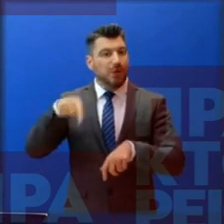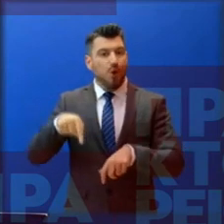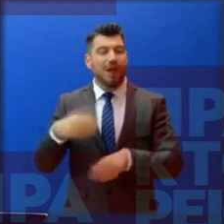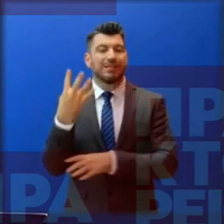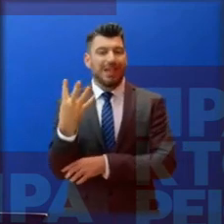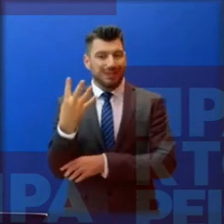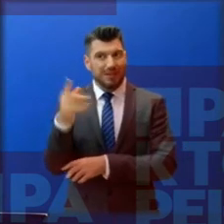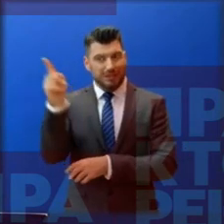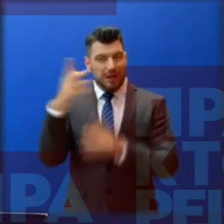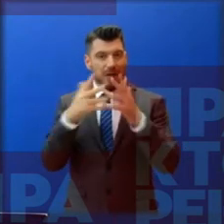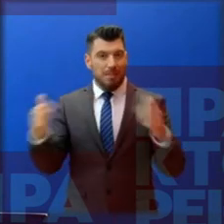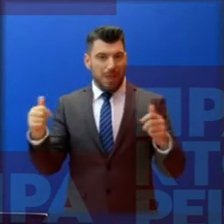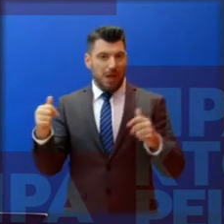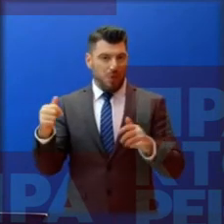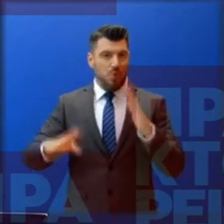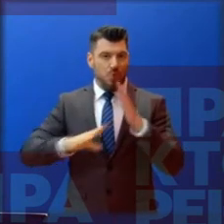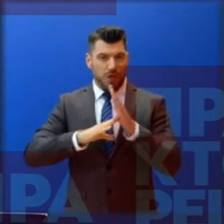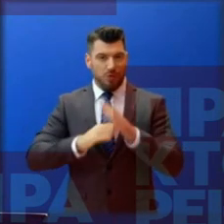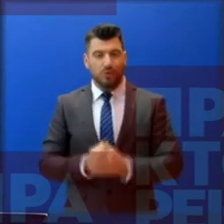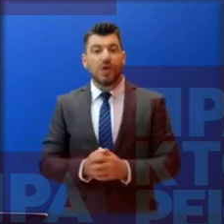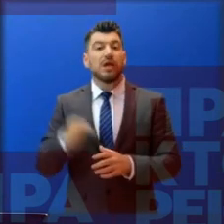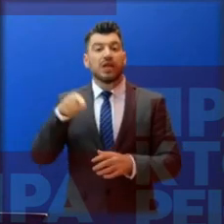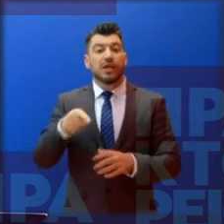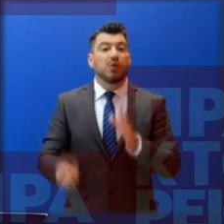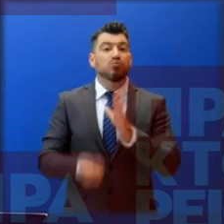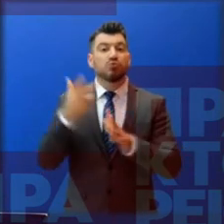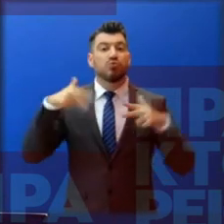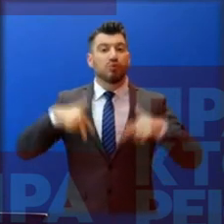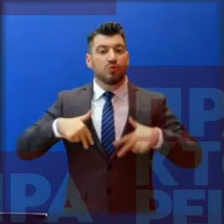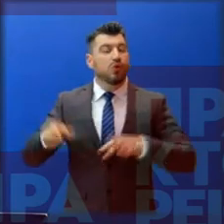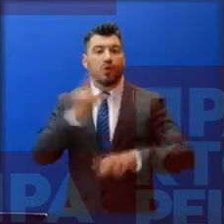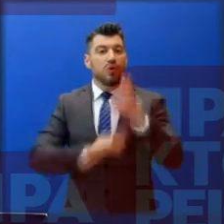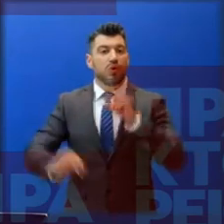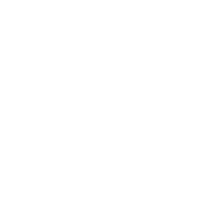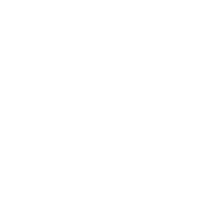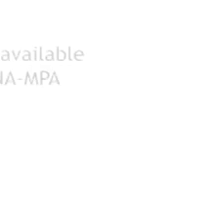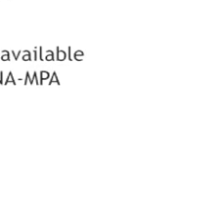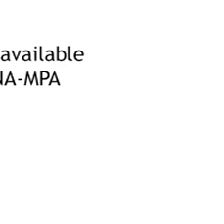στο Προεδρικό Μέγαρο και το Υπουργικό Συμβούλιο με την καινούργια του σύνθεση θα συνεδριάσει την Πέμπτη.